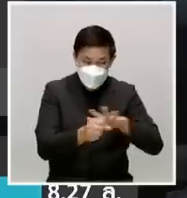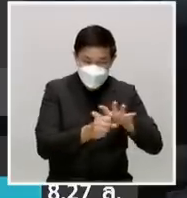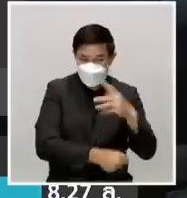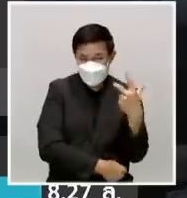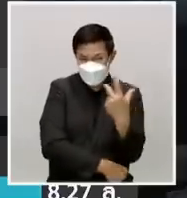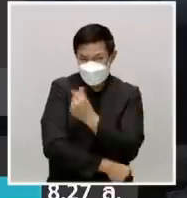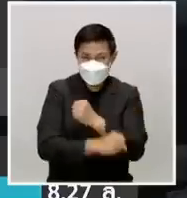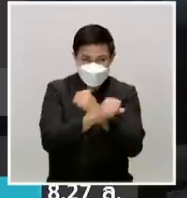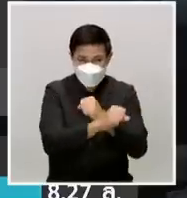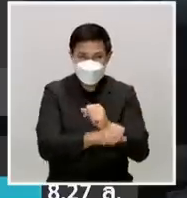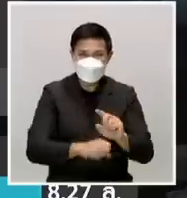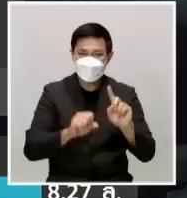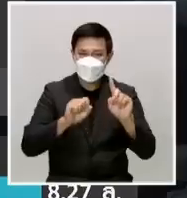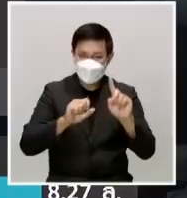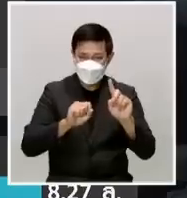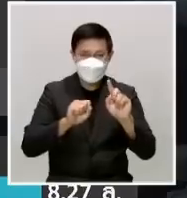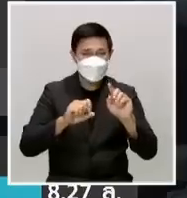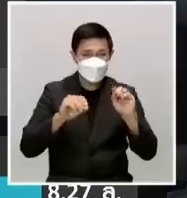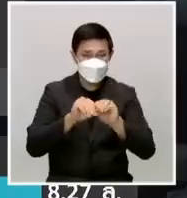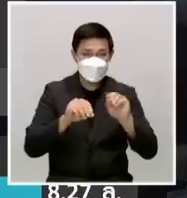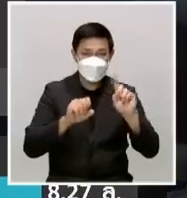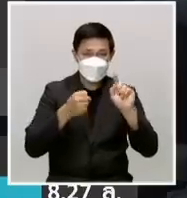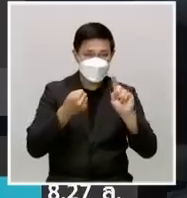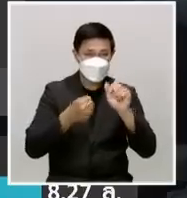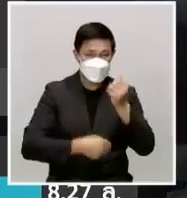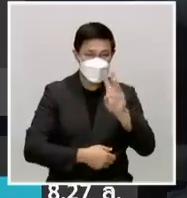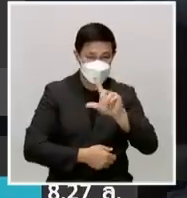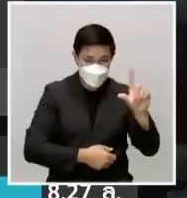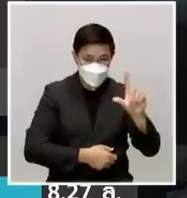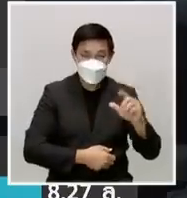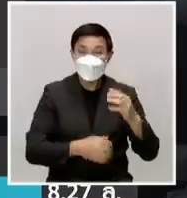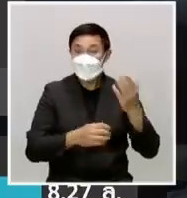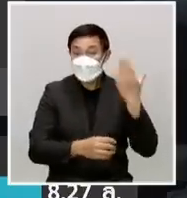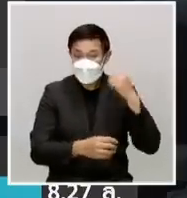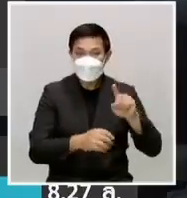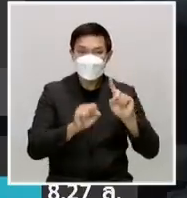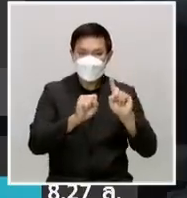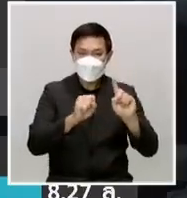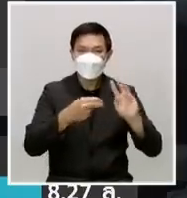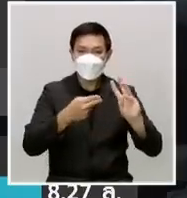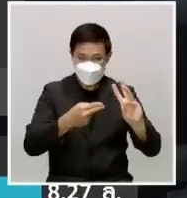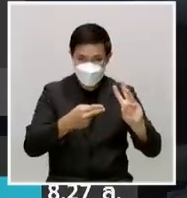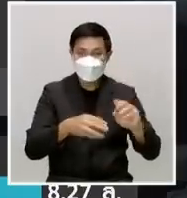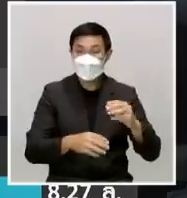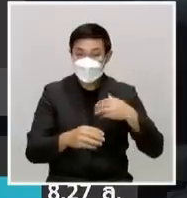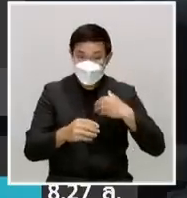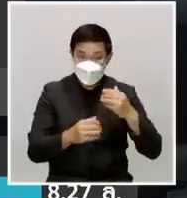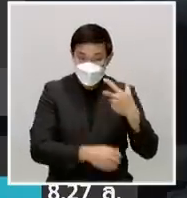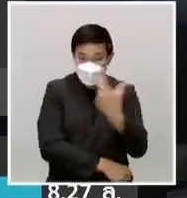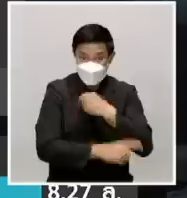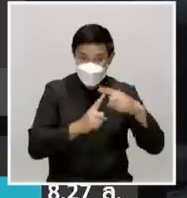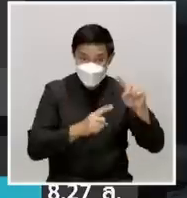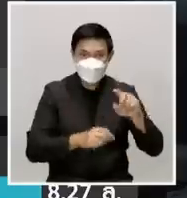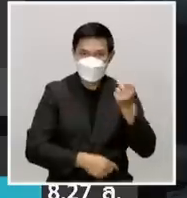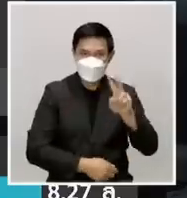แล้วครับโดยฉีดในรอบ1วันที่ผ่านมานั้นมากกว่า 160,000 เข็มรวมฉีดเข็มแรกสะสมกว่า 12,900,000